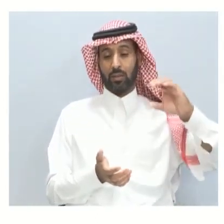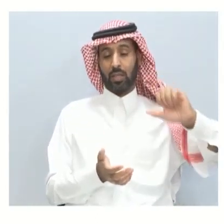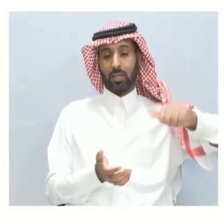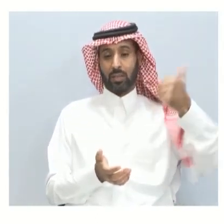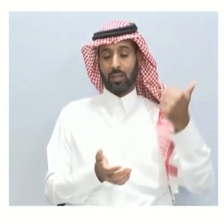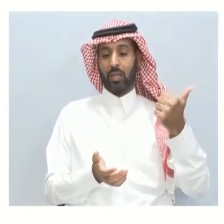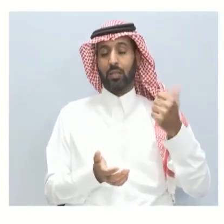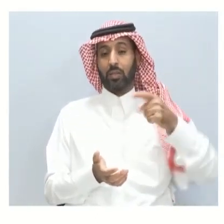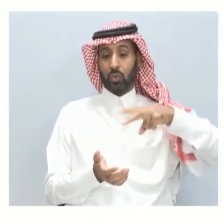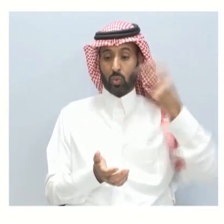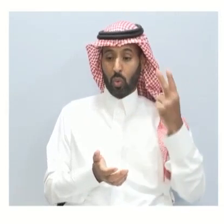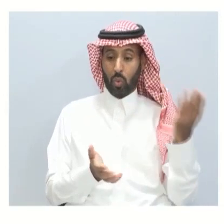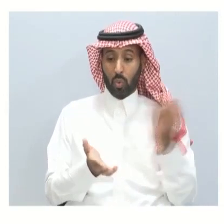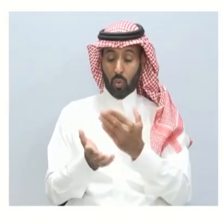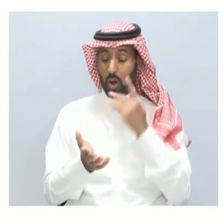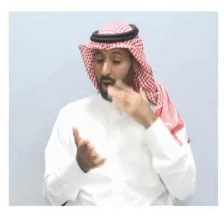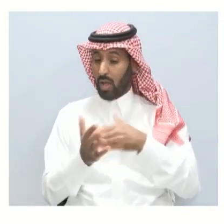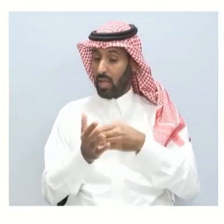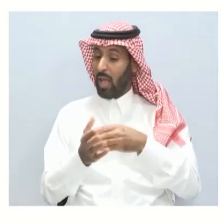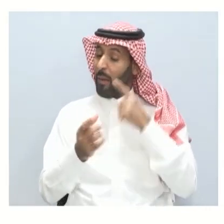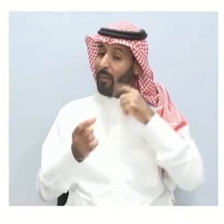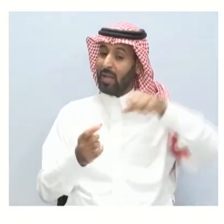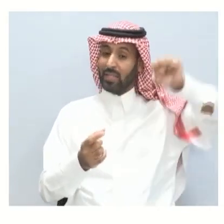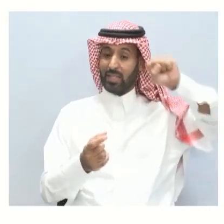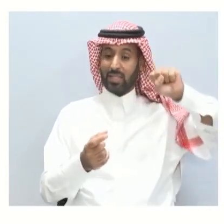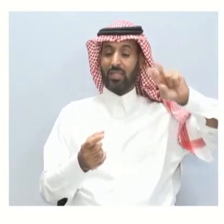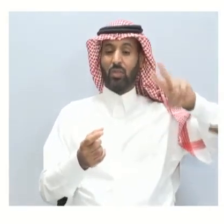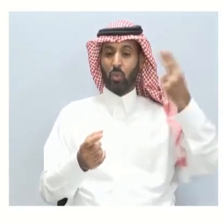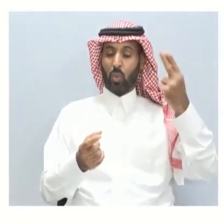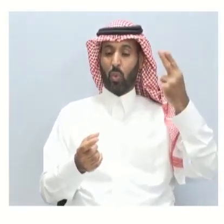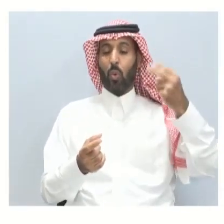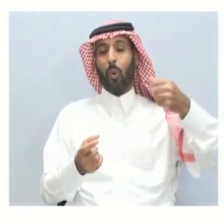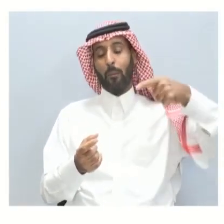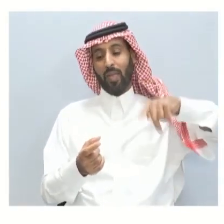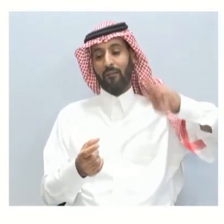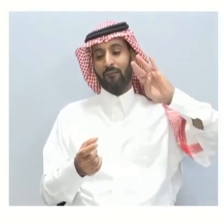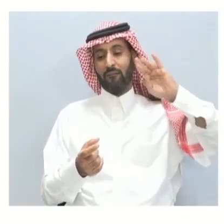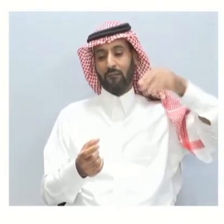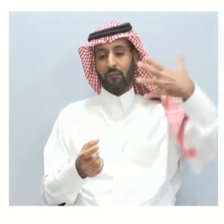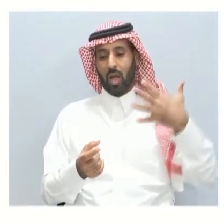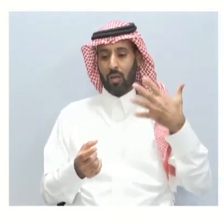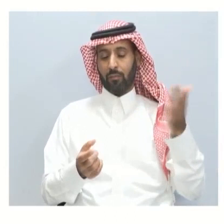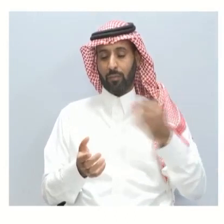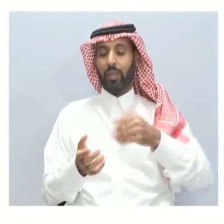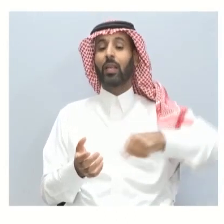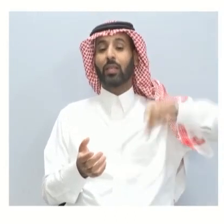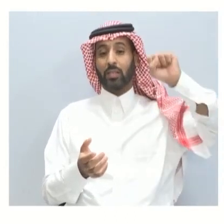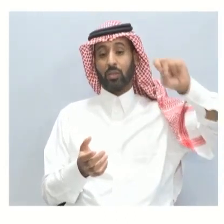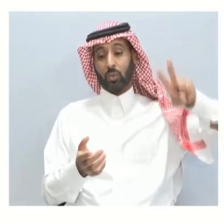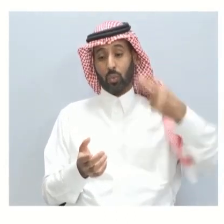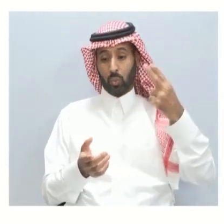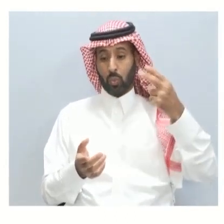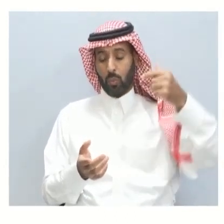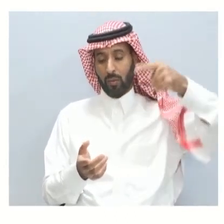اذا لاحظ جميعها تنتهي ب اس تو بي فايف اس تو بي 5 اس تو بي 5